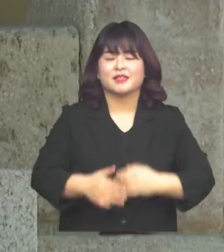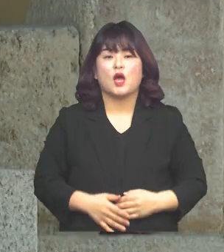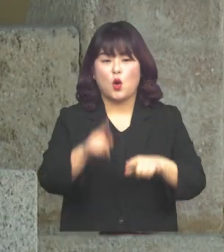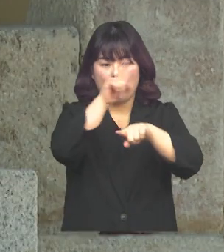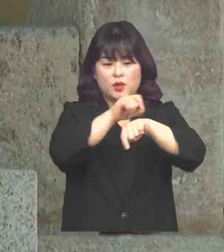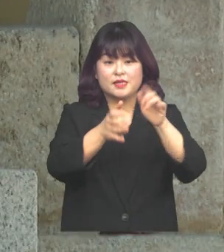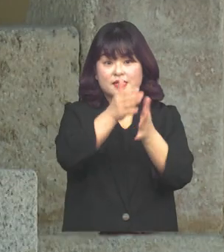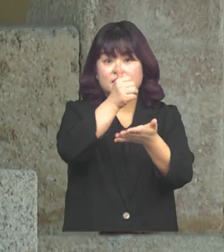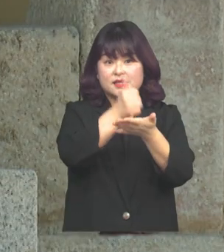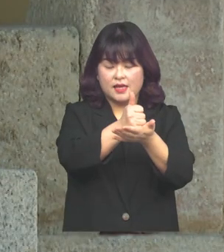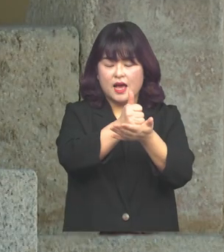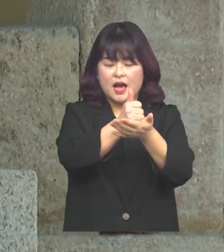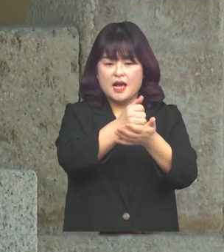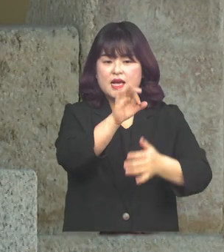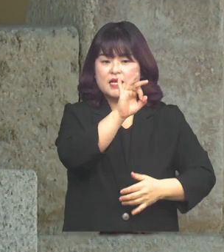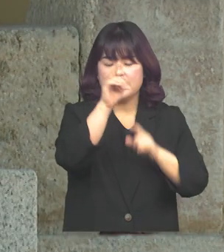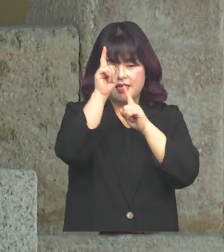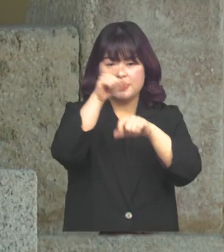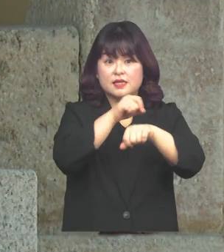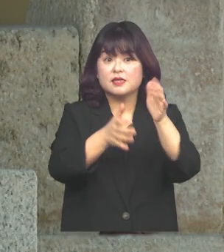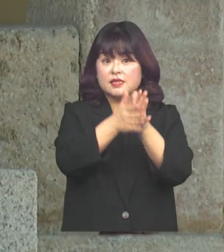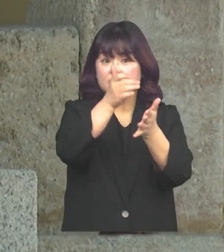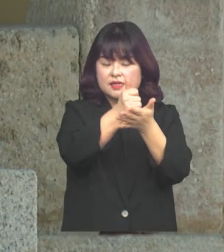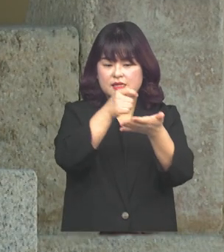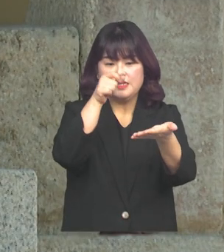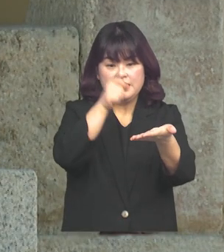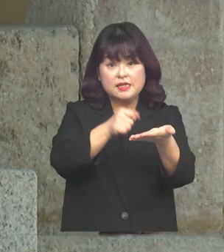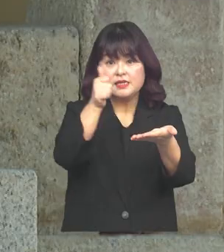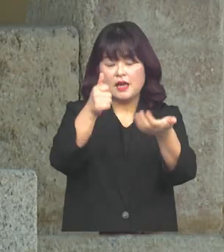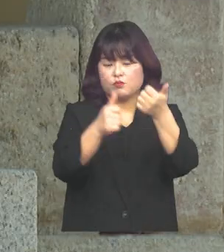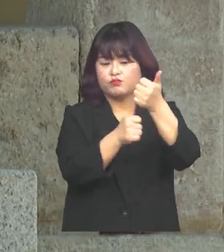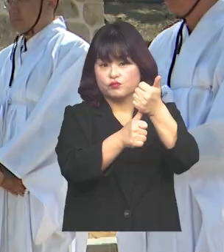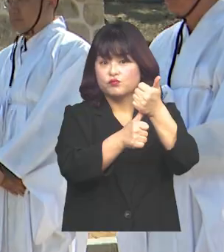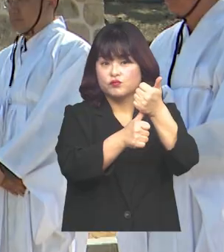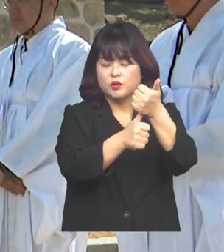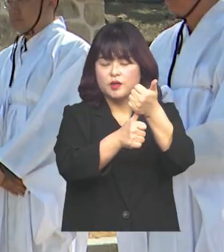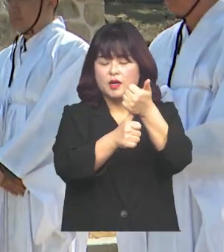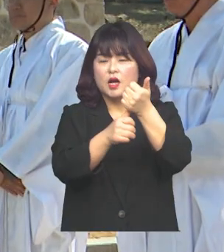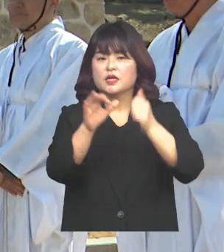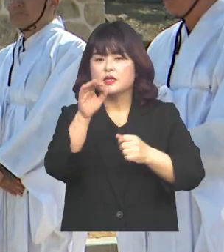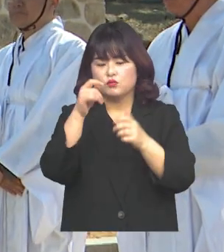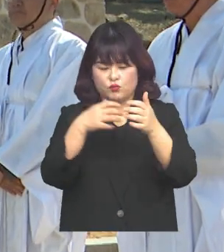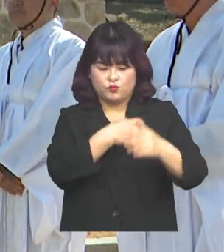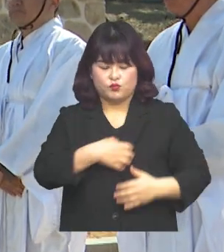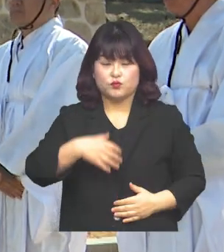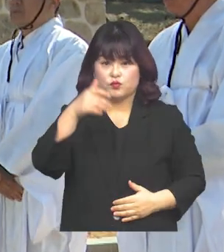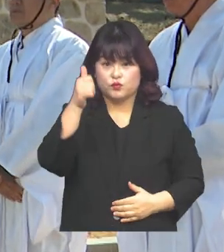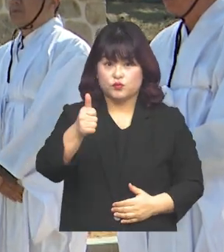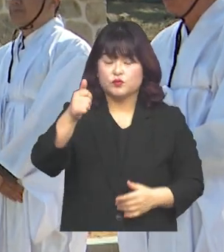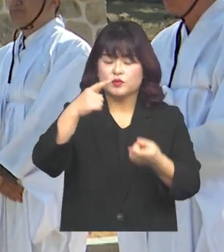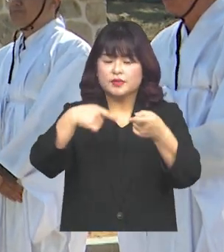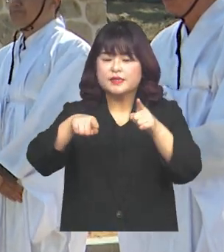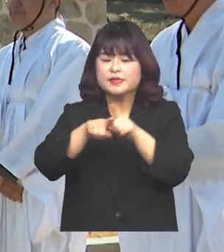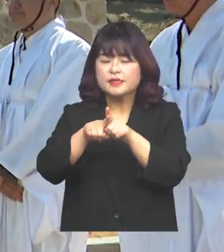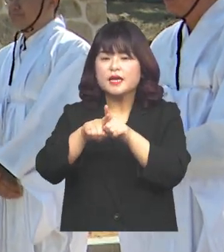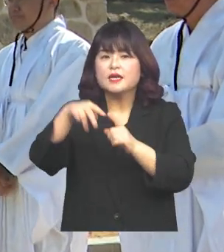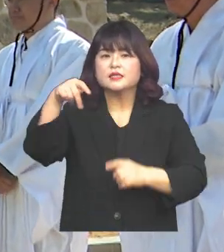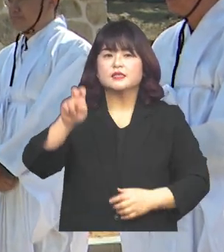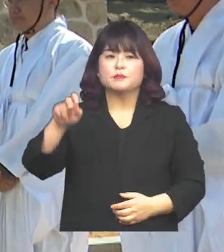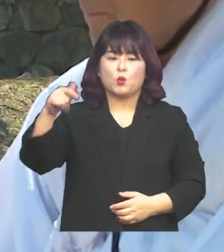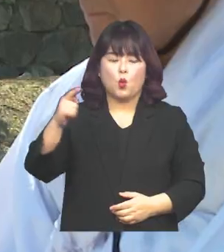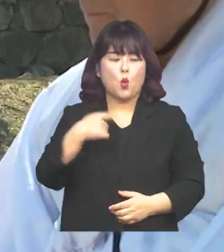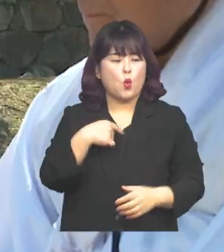이상일 용인특례시장을 비롯해 이창식 용인특례시의회 부의장, 이영민 수지구청장, 이건술 심곡서원